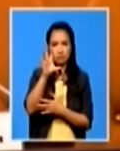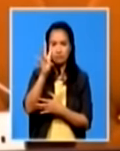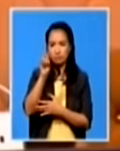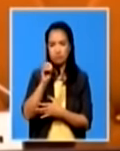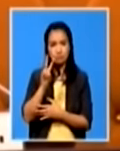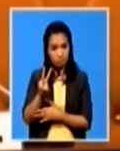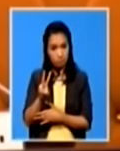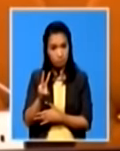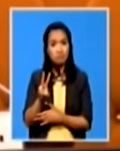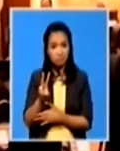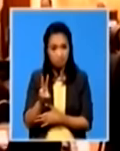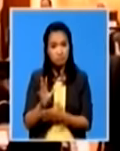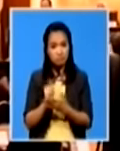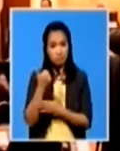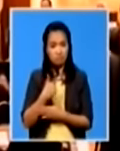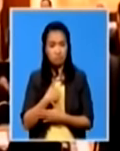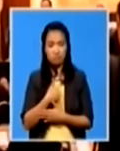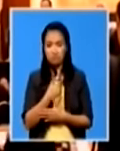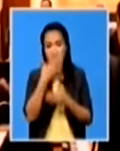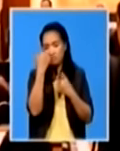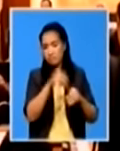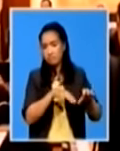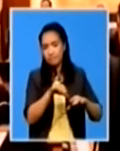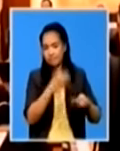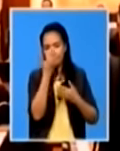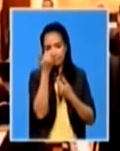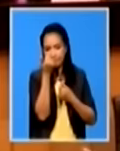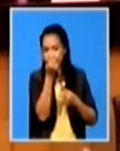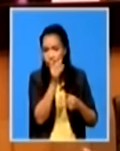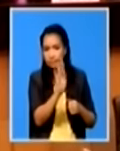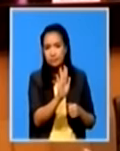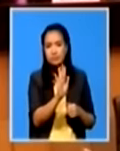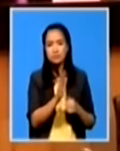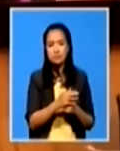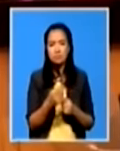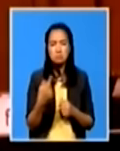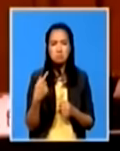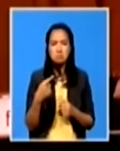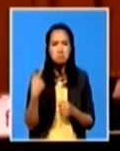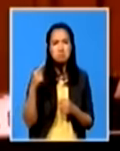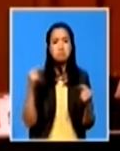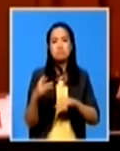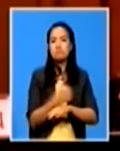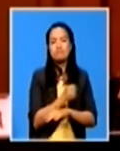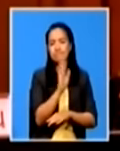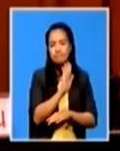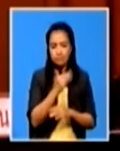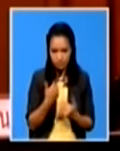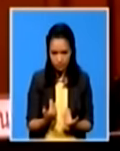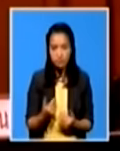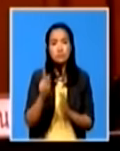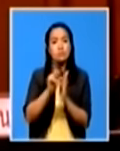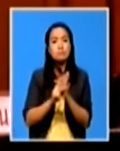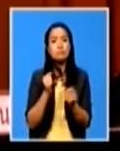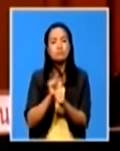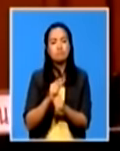ครับโดยเราไม่สนใจเรื่องของการบริหาร เพื่อหวังผลทางการเมืองนะครับเน้นในเรื่องการรักษาผลประโย